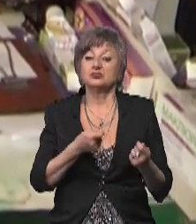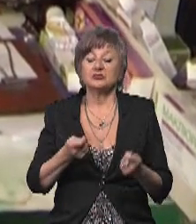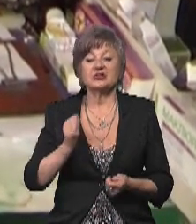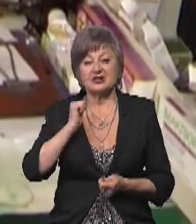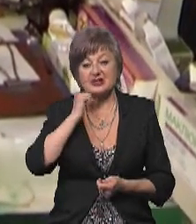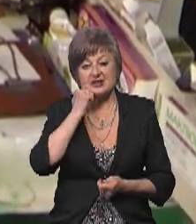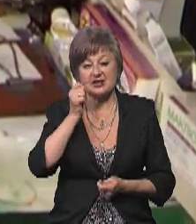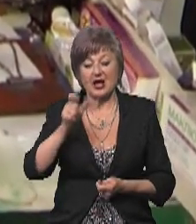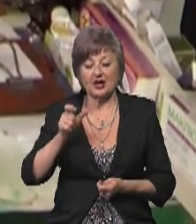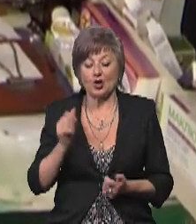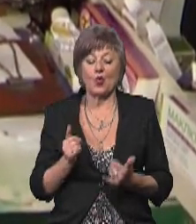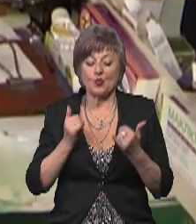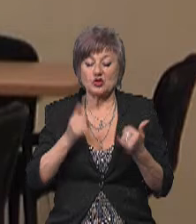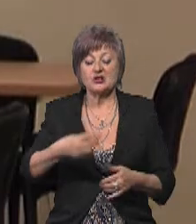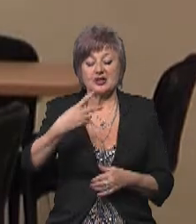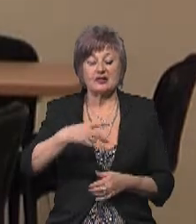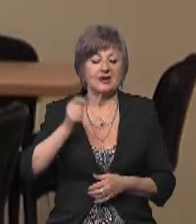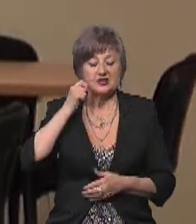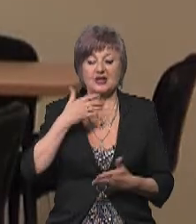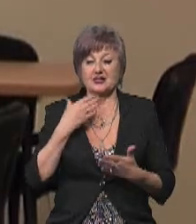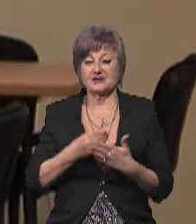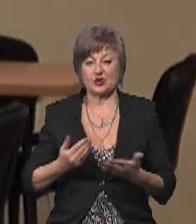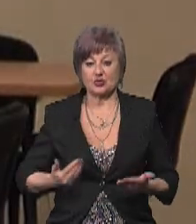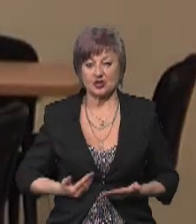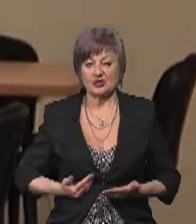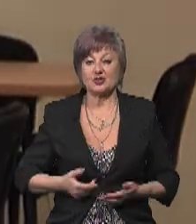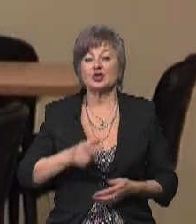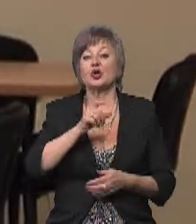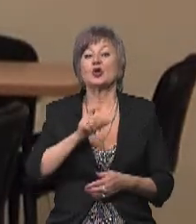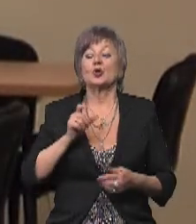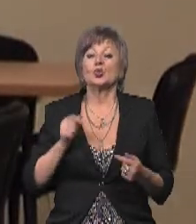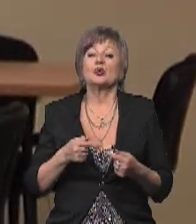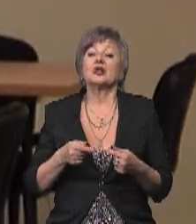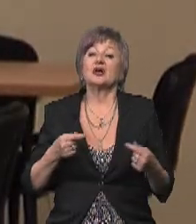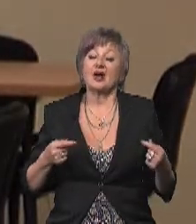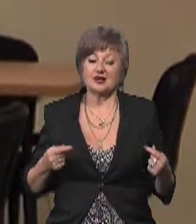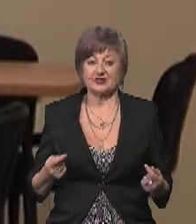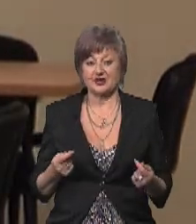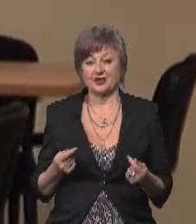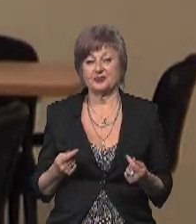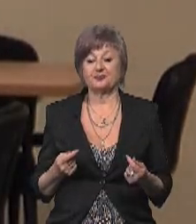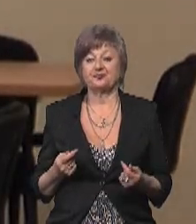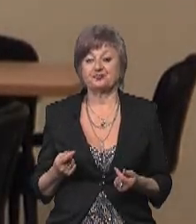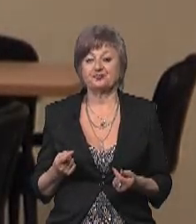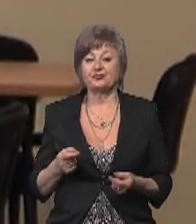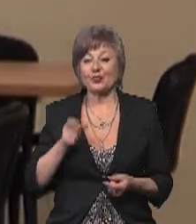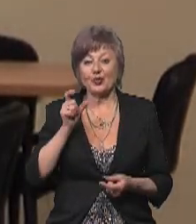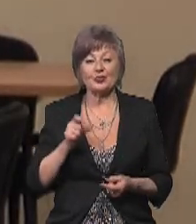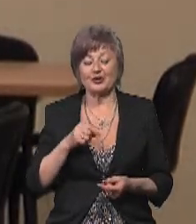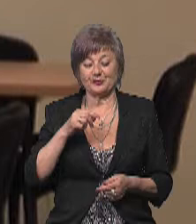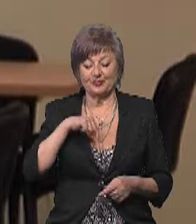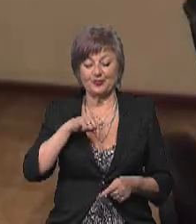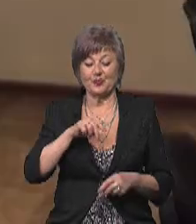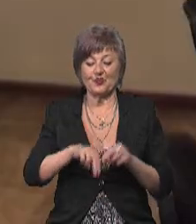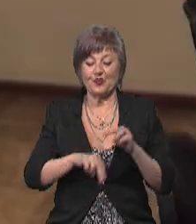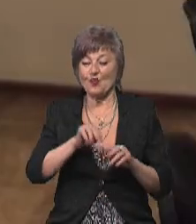стареньким 20 років свого життя. Люди різні, до кожного потрібно приспосаблюватися. От, під кожного